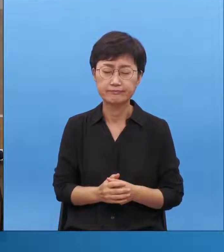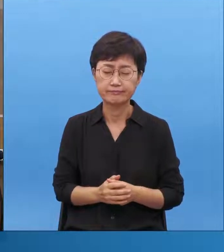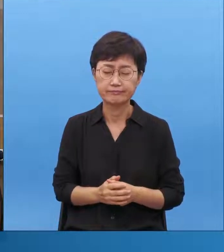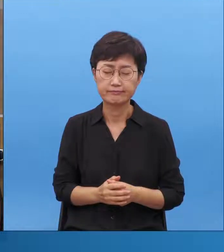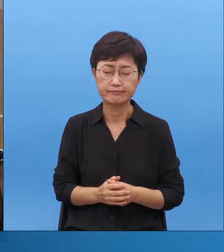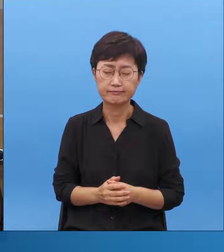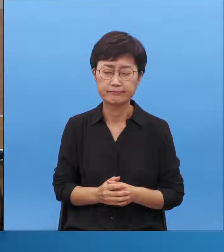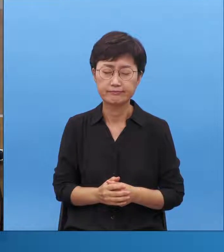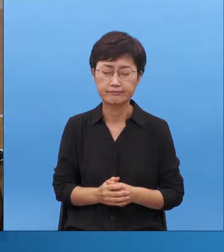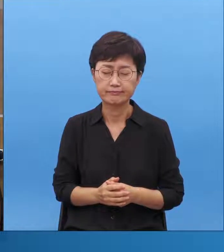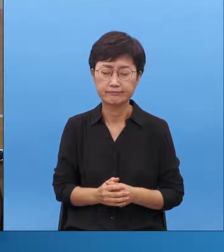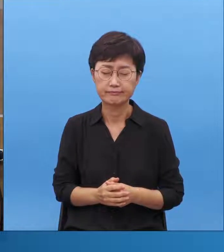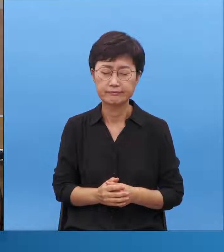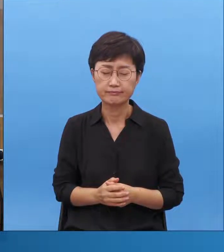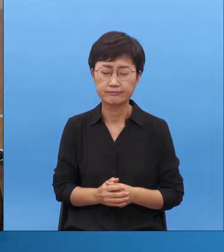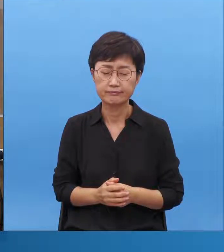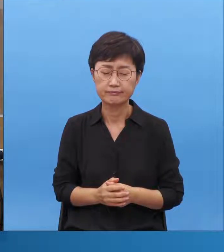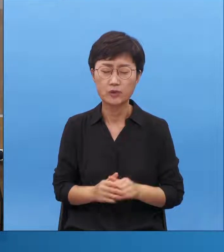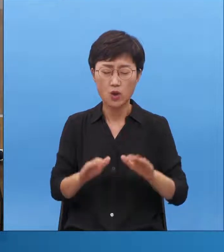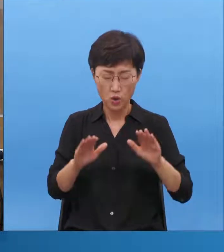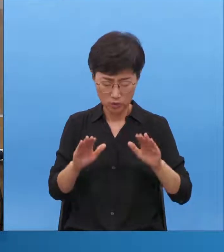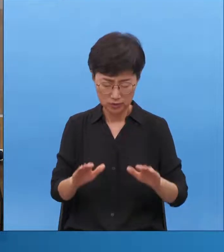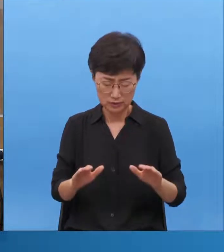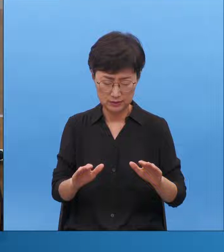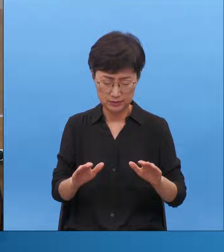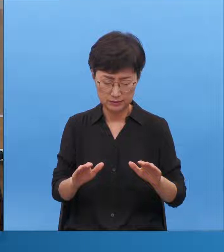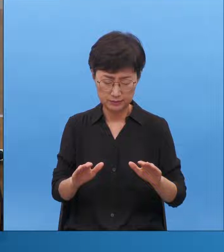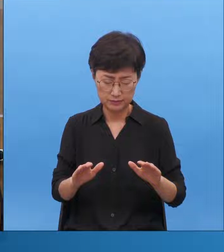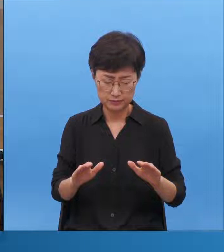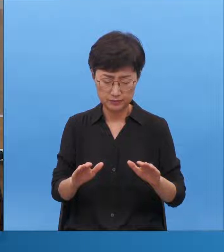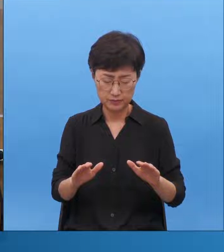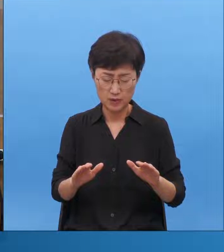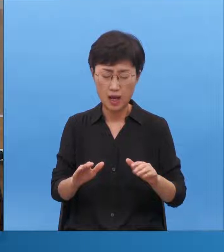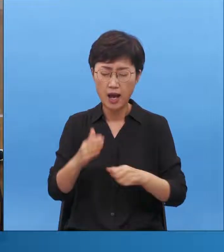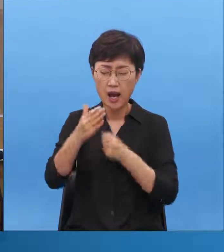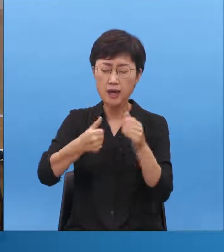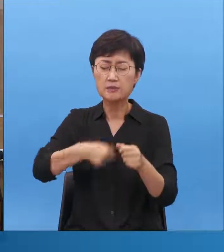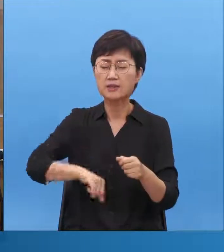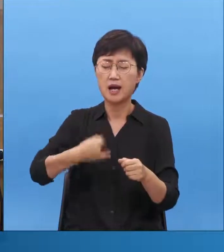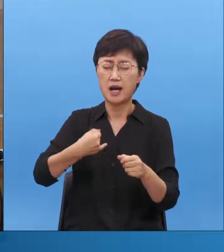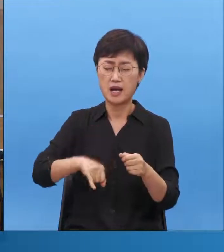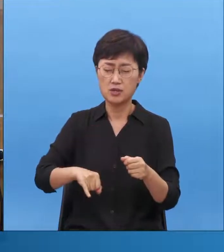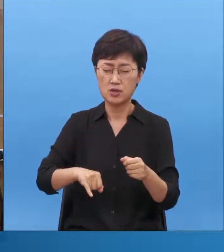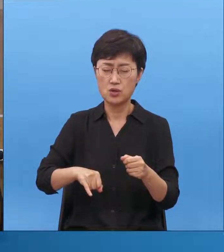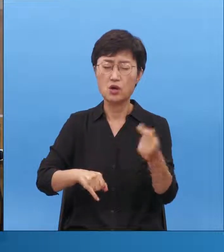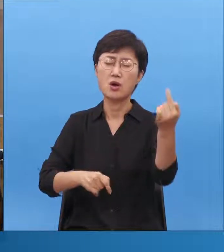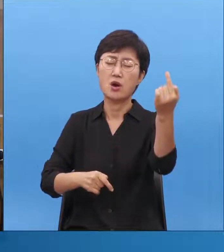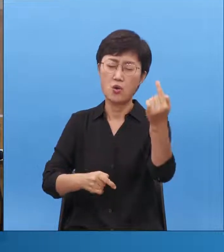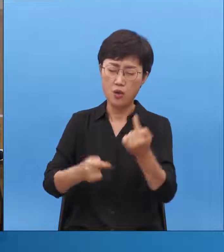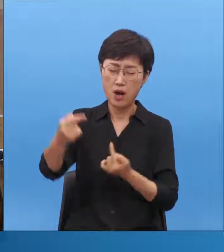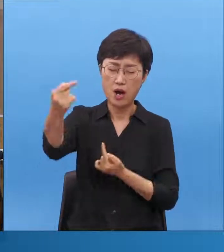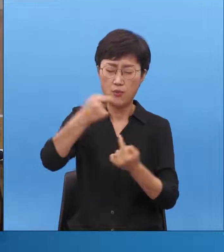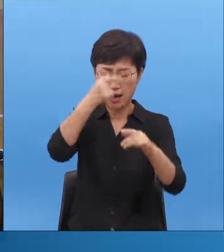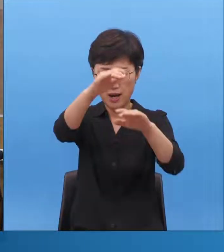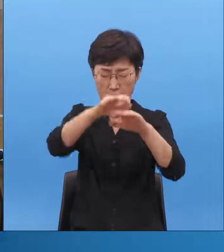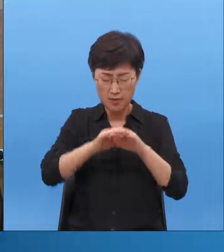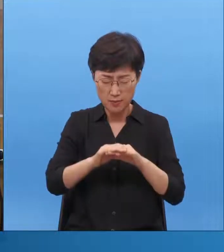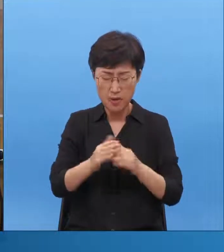over the heavens and the earth. 오늘 하나님의 백성이 예배 자리로 인도해 주심을 감사드립니다.